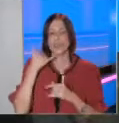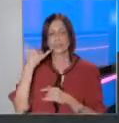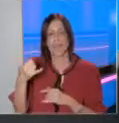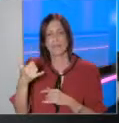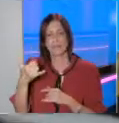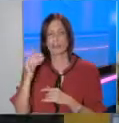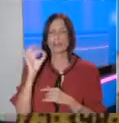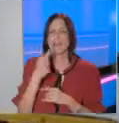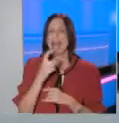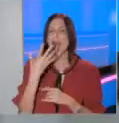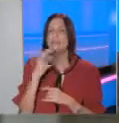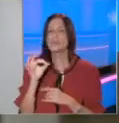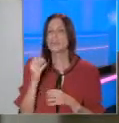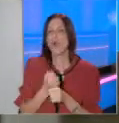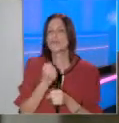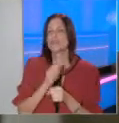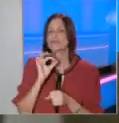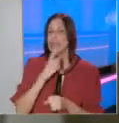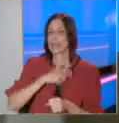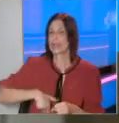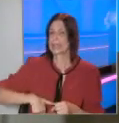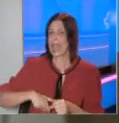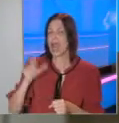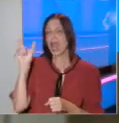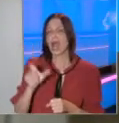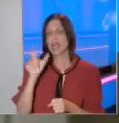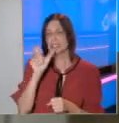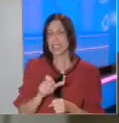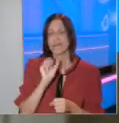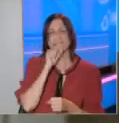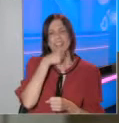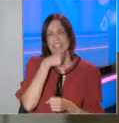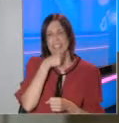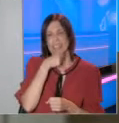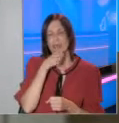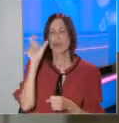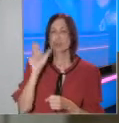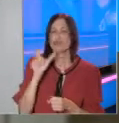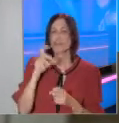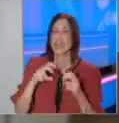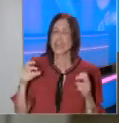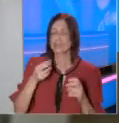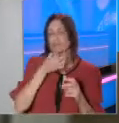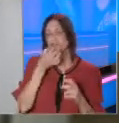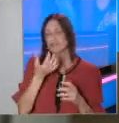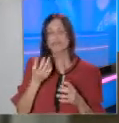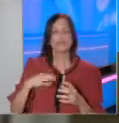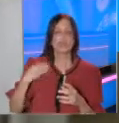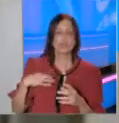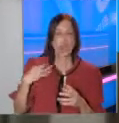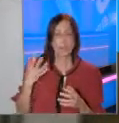של כ-150 עובדי עירייה לאזרחים ותיקים, לתושבי העיר, כדי לשאול לשלומם.